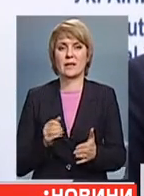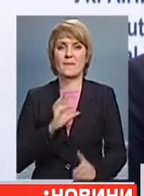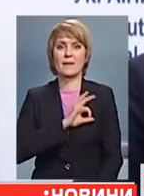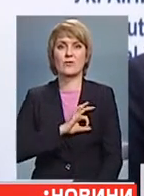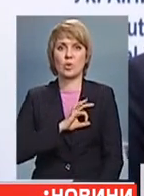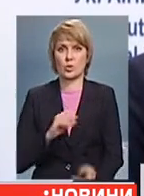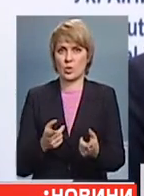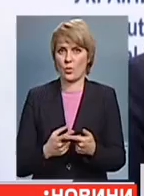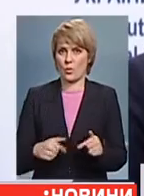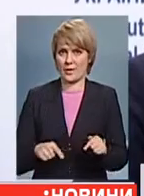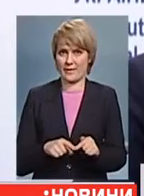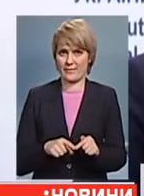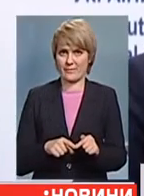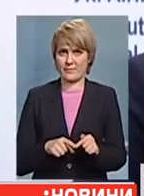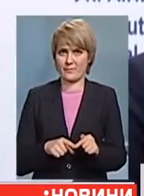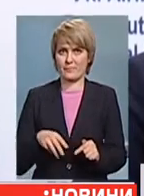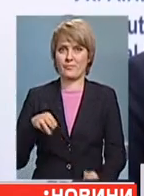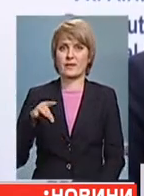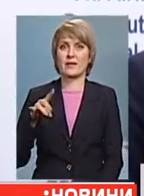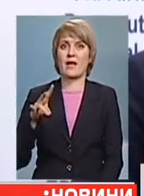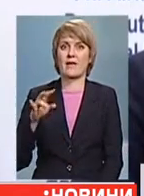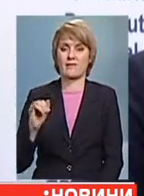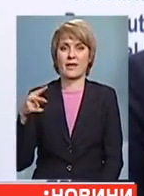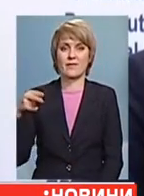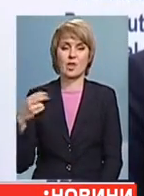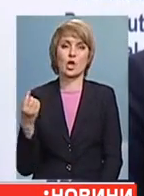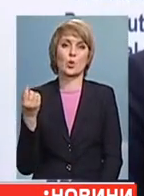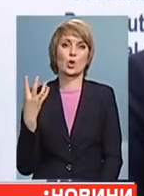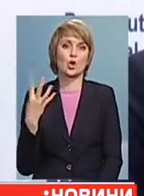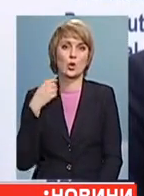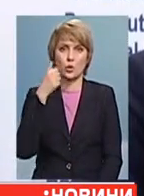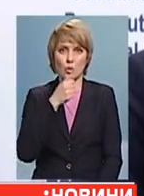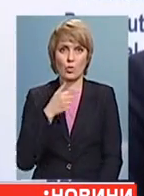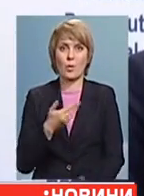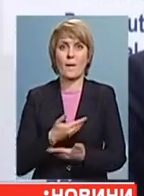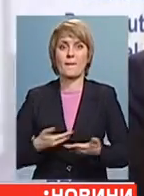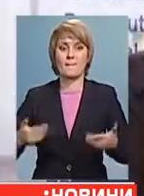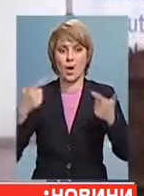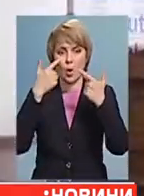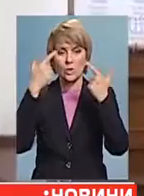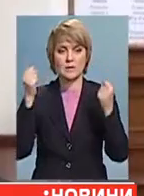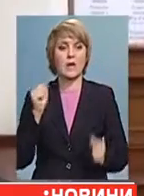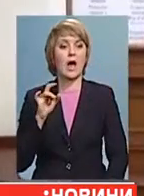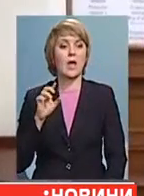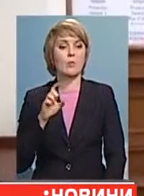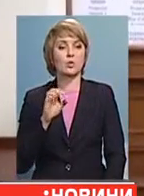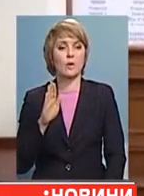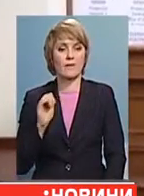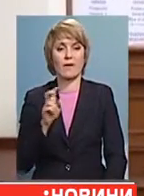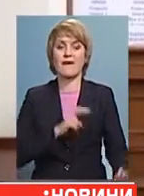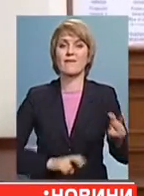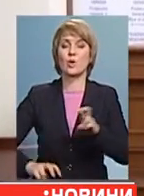правоохоронних органів, у травні 2014 року ми оголосили Арбузова у